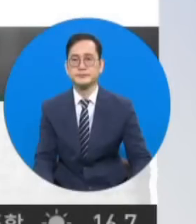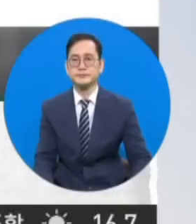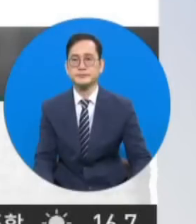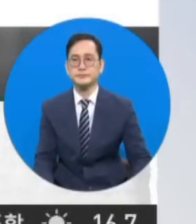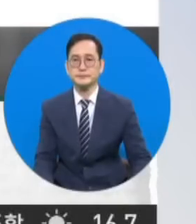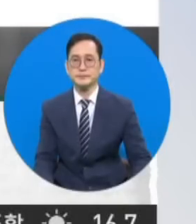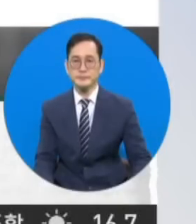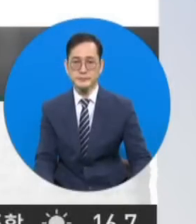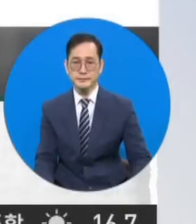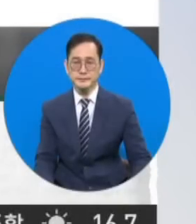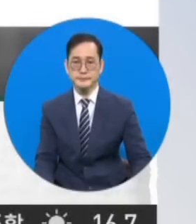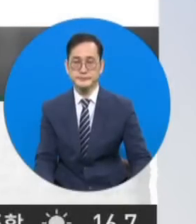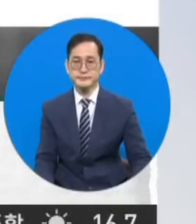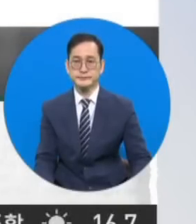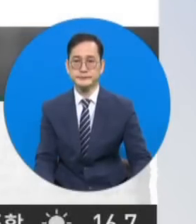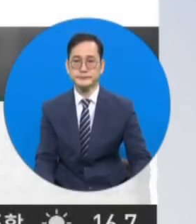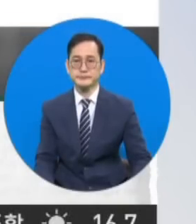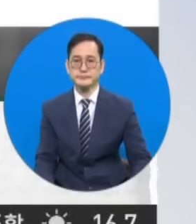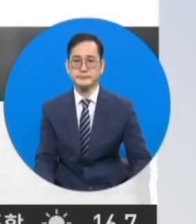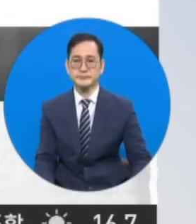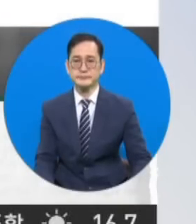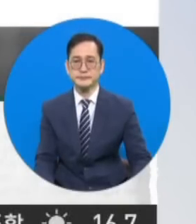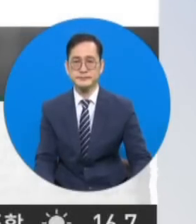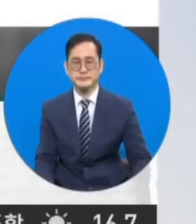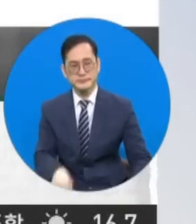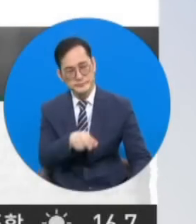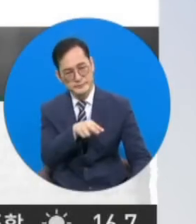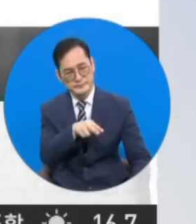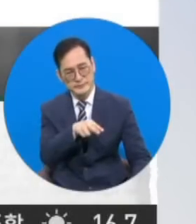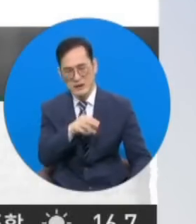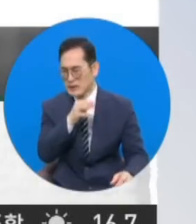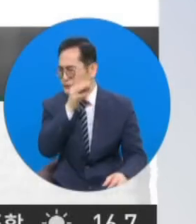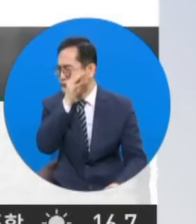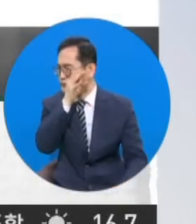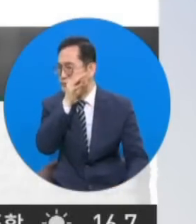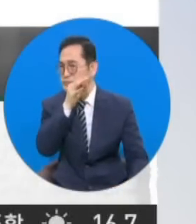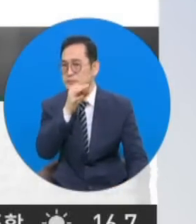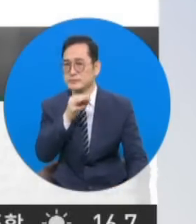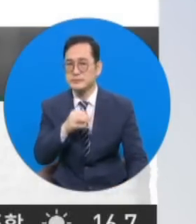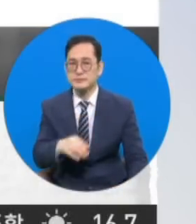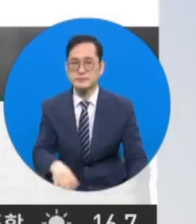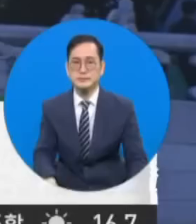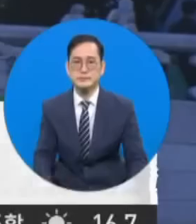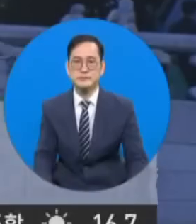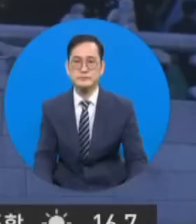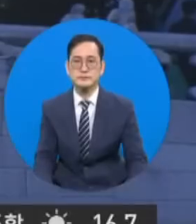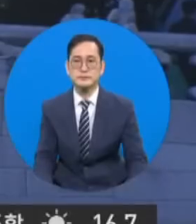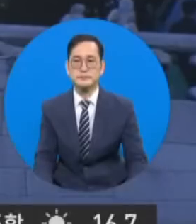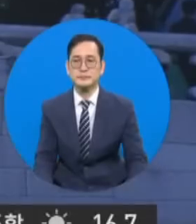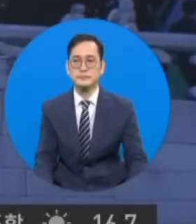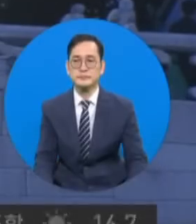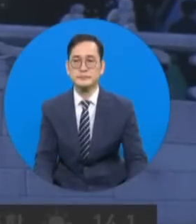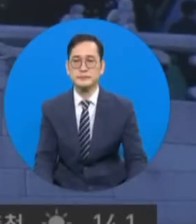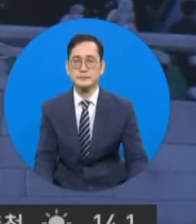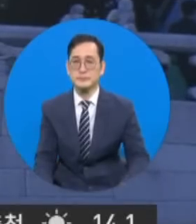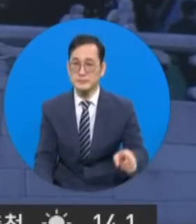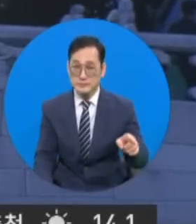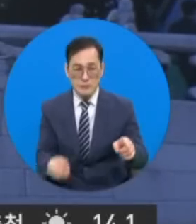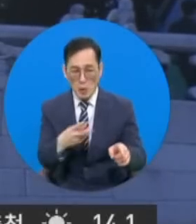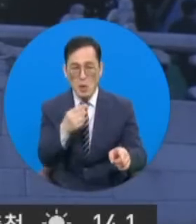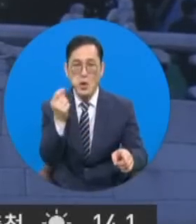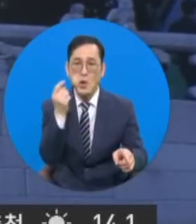같이 국회에 있는 사람들 저 스스로도 부끄럽고 그렇습니다 이 밖에도 거짓 해명 논란도 일고 있습니다